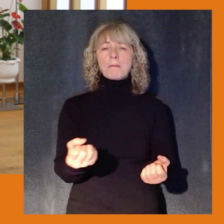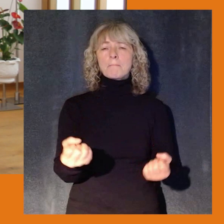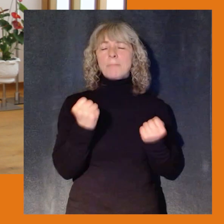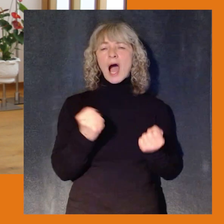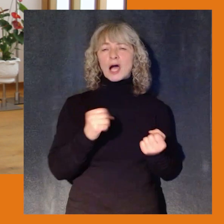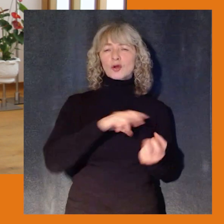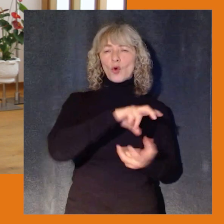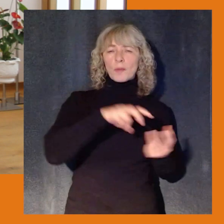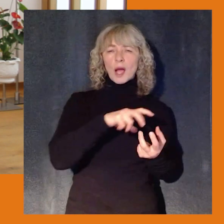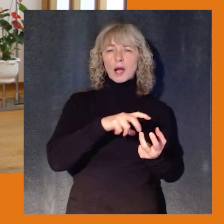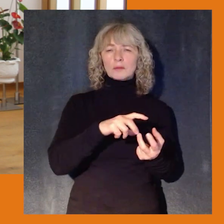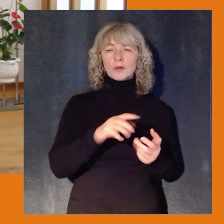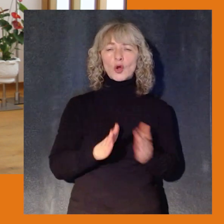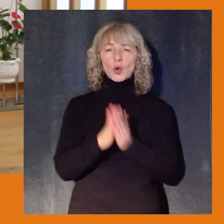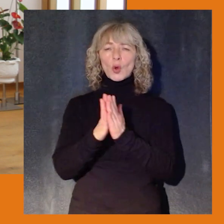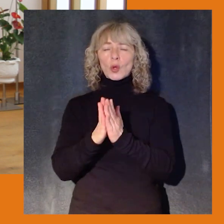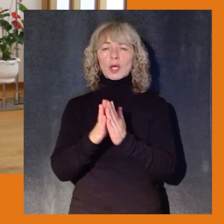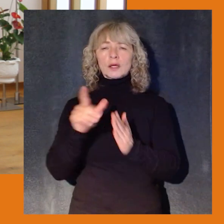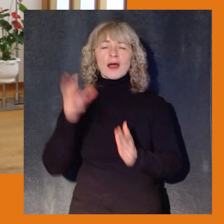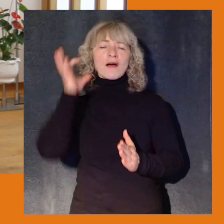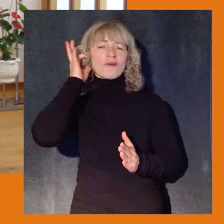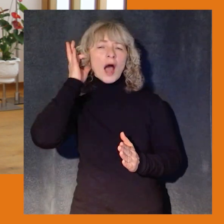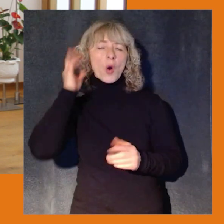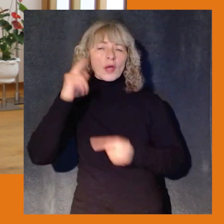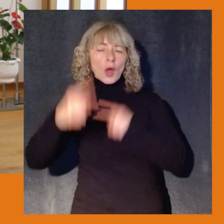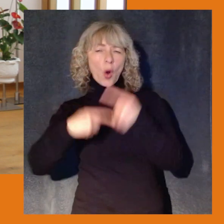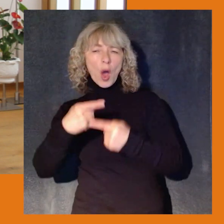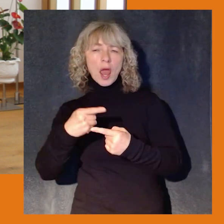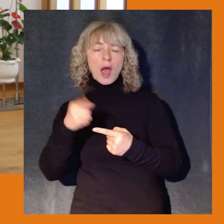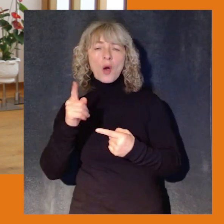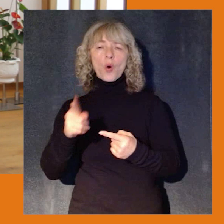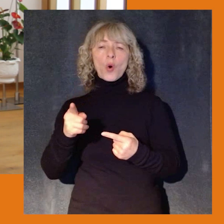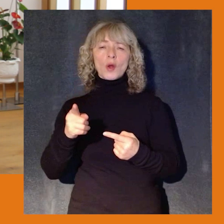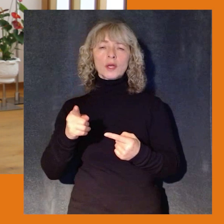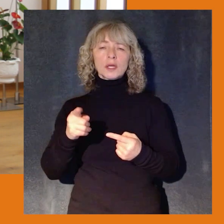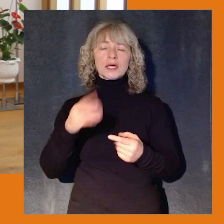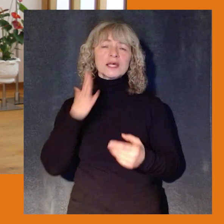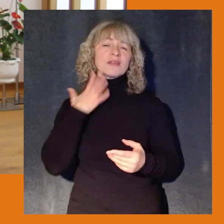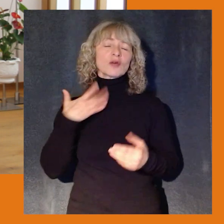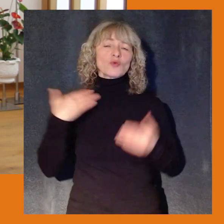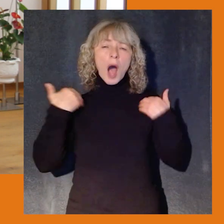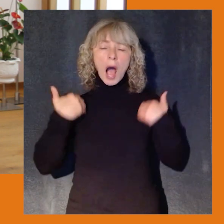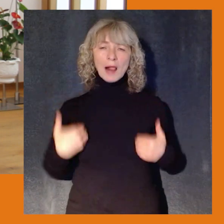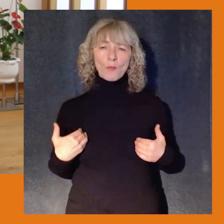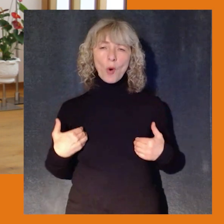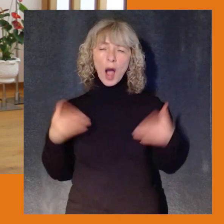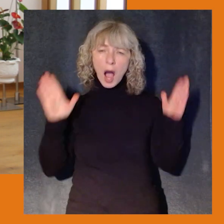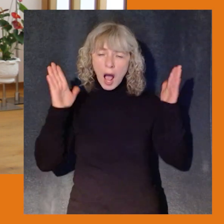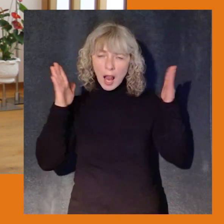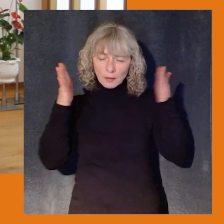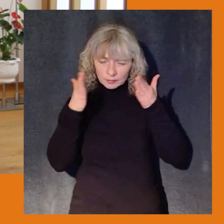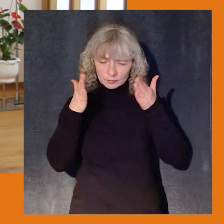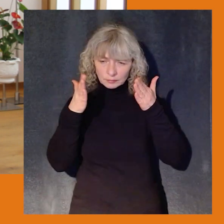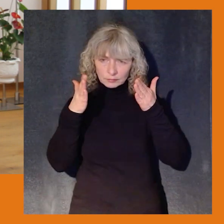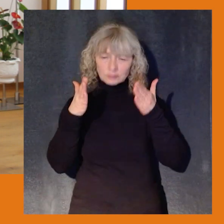Kirche oder eine vor allem in die Enge führende Sexualmoral. Was wir derzeit wahrnehmen,